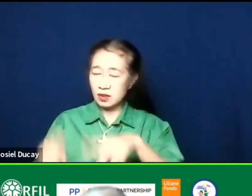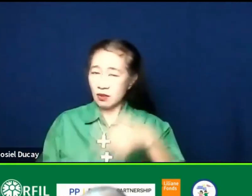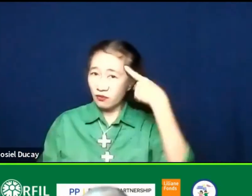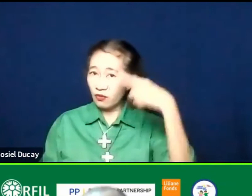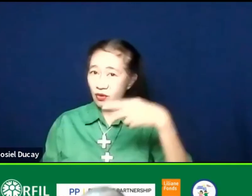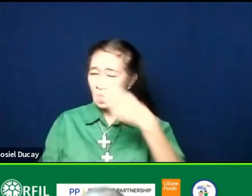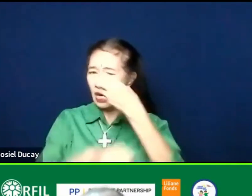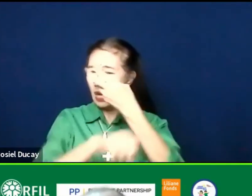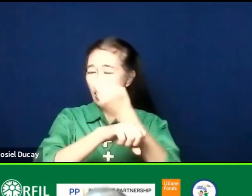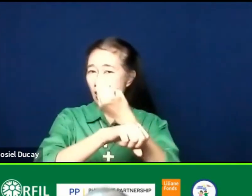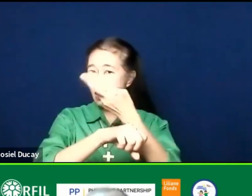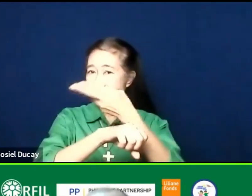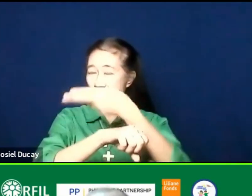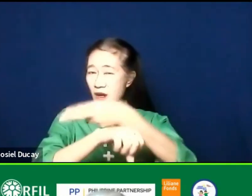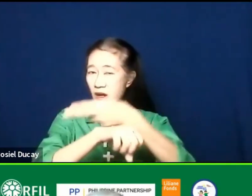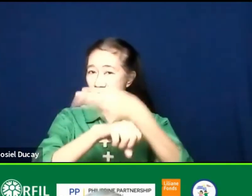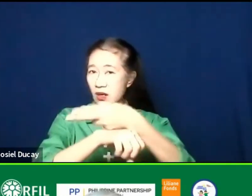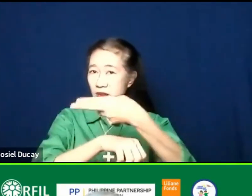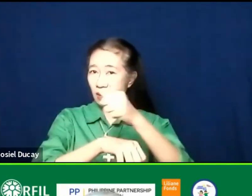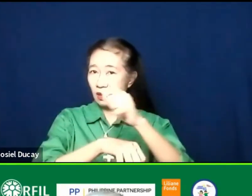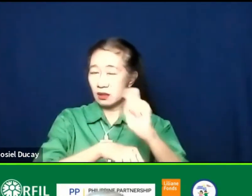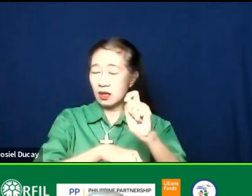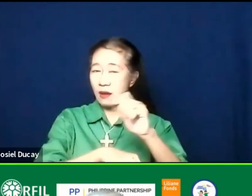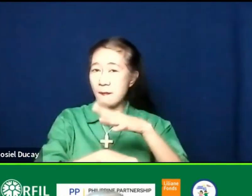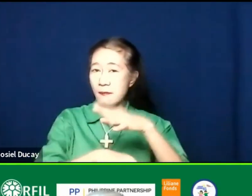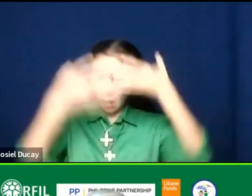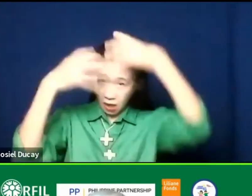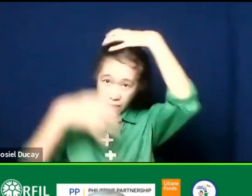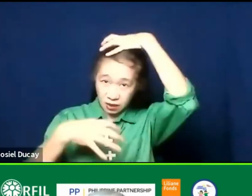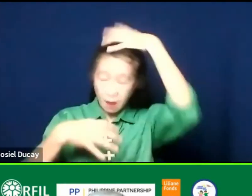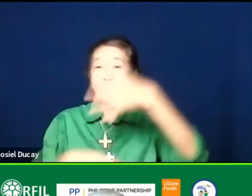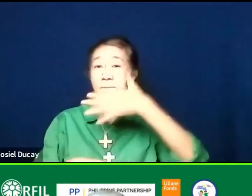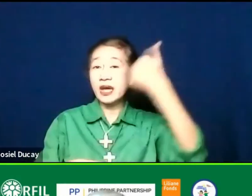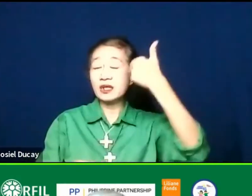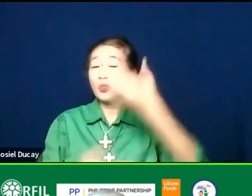po sinasabi na mas maganda ay bumili po kayo sa mga kilalang